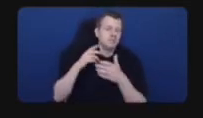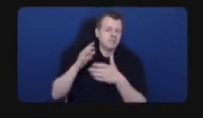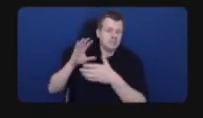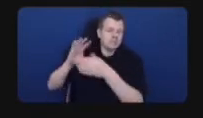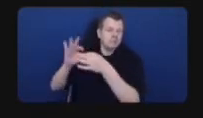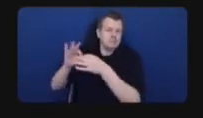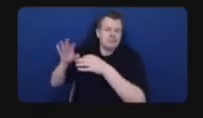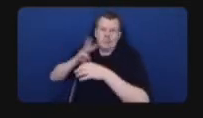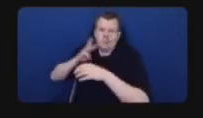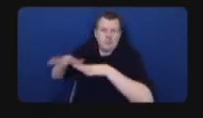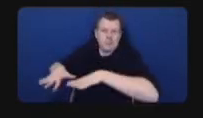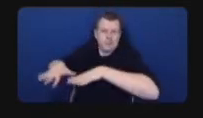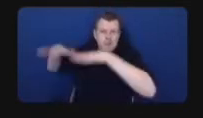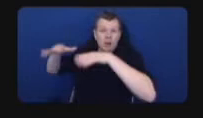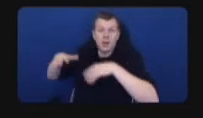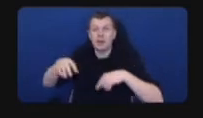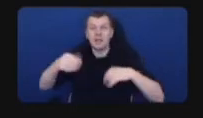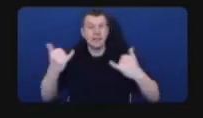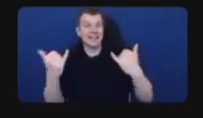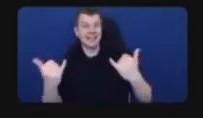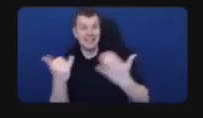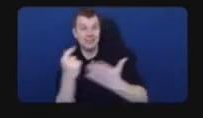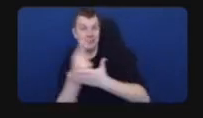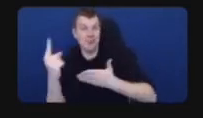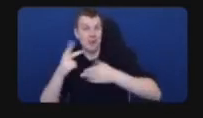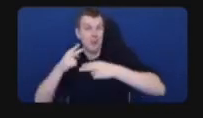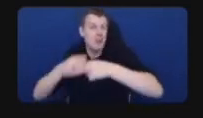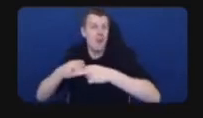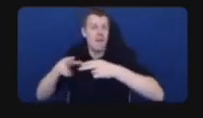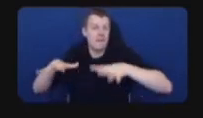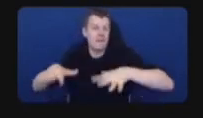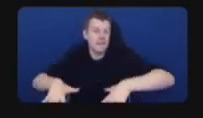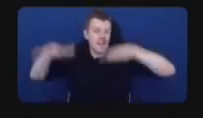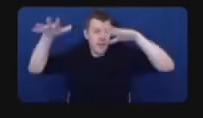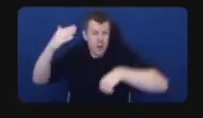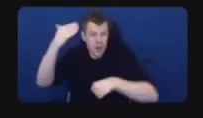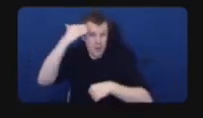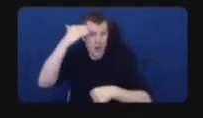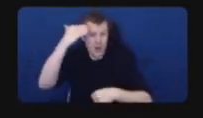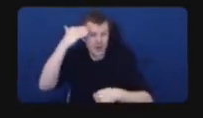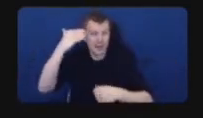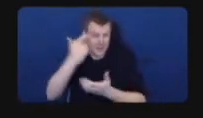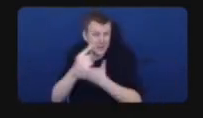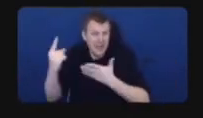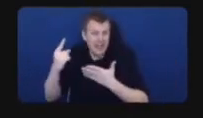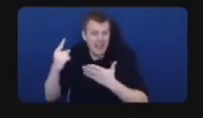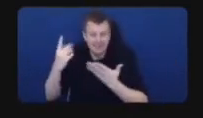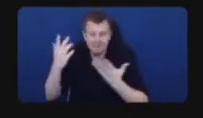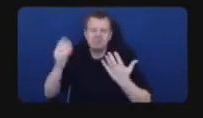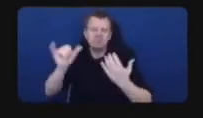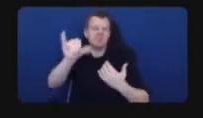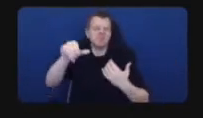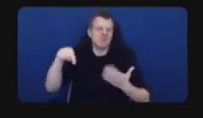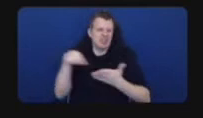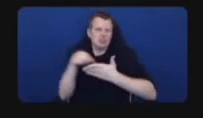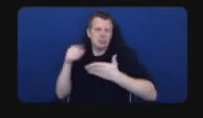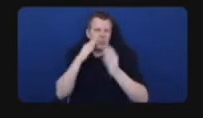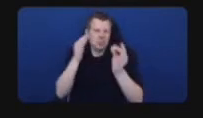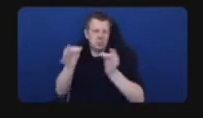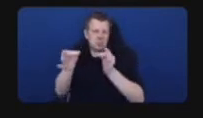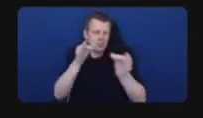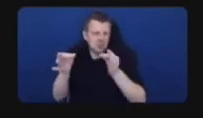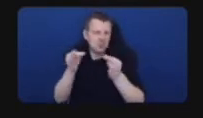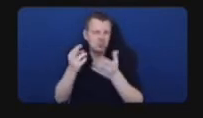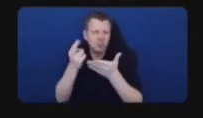就我说到的是洪水，我们这个月呢是提醒大家谨慎洪水灾